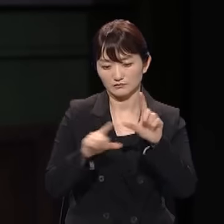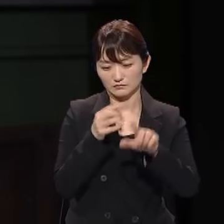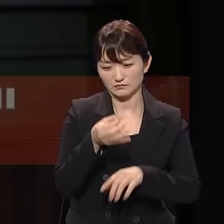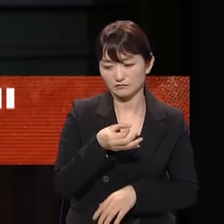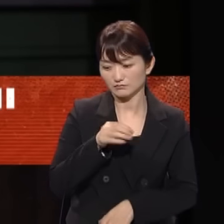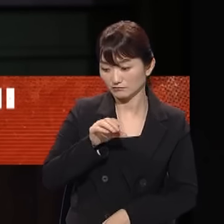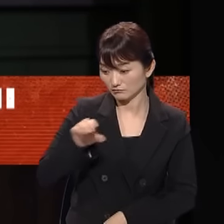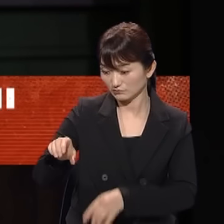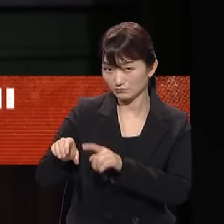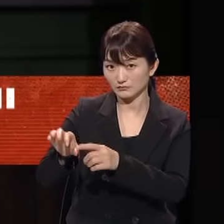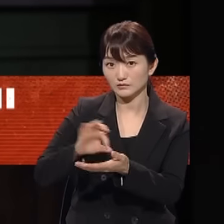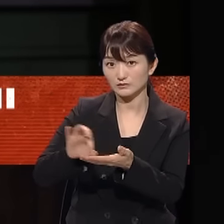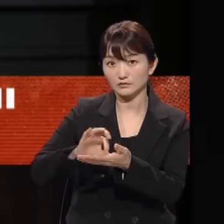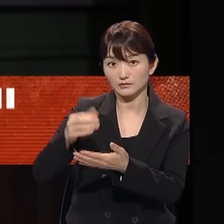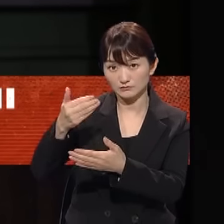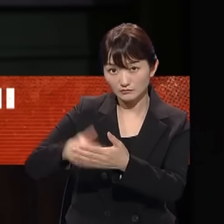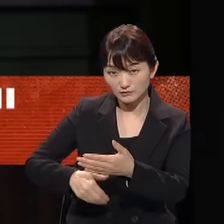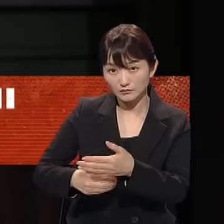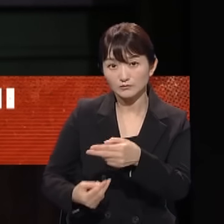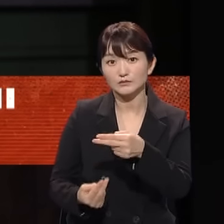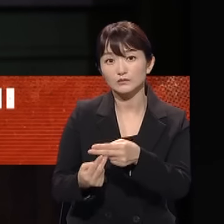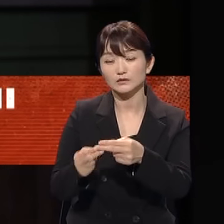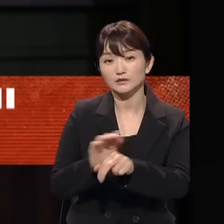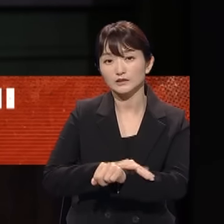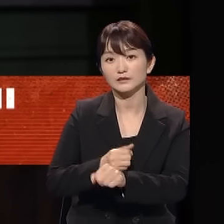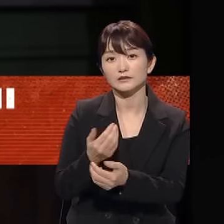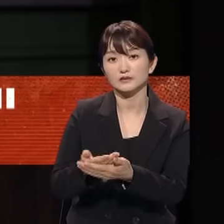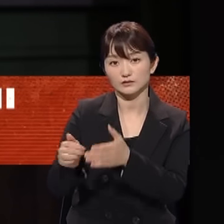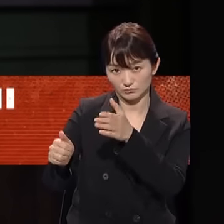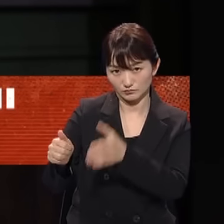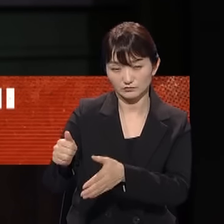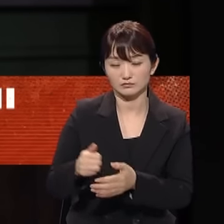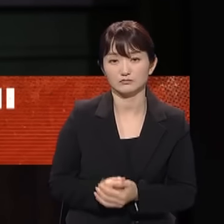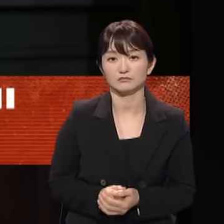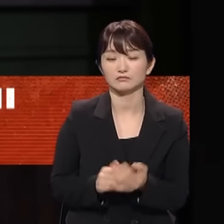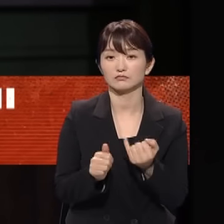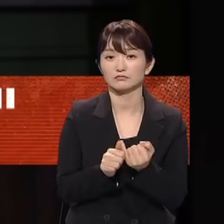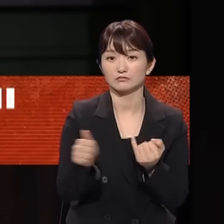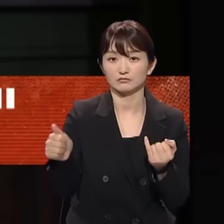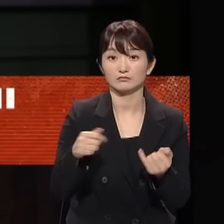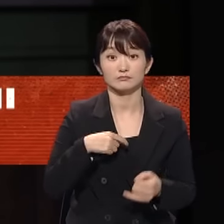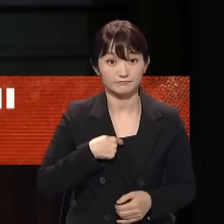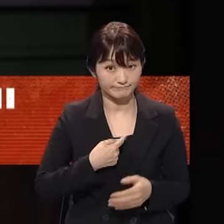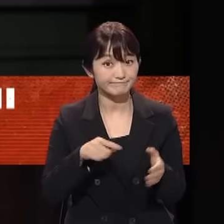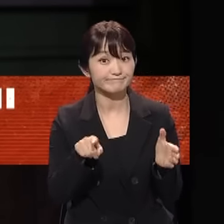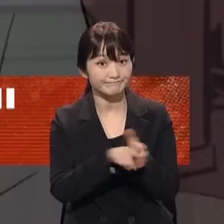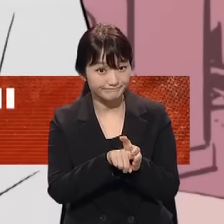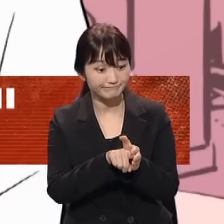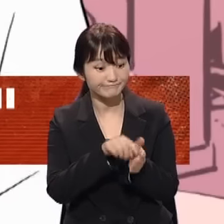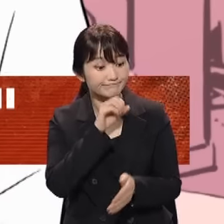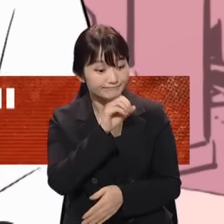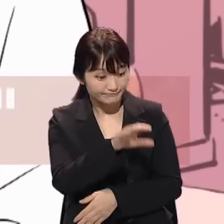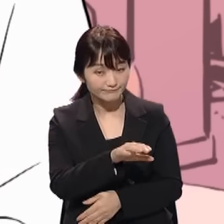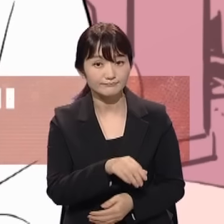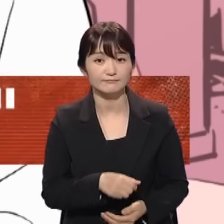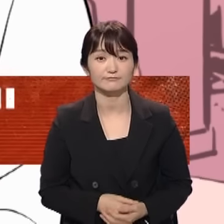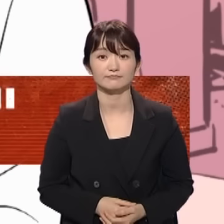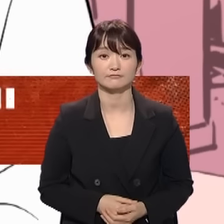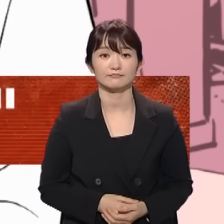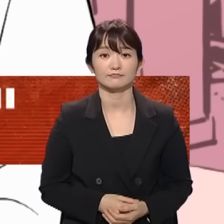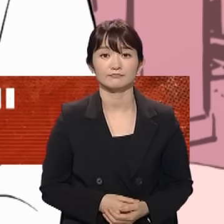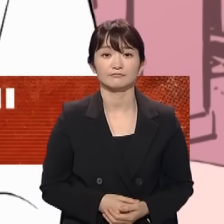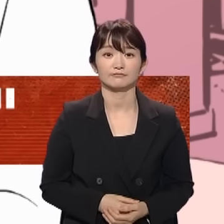건데 이 생활비로 쓰고 남은 돈은 저축을 잘해달라고 부탁을 했다고 합니다. 그랬더니 남편이 자신만 믿으라고 큰 소리를 쳤다고 하는데요.